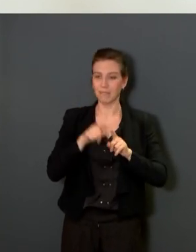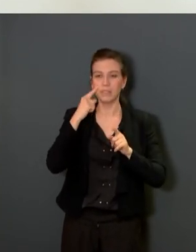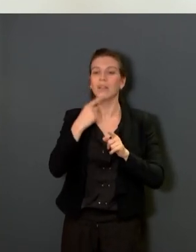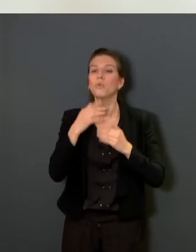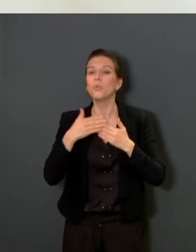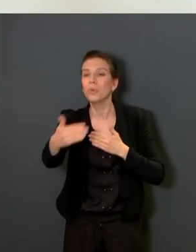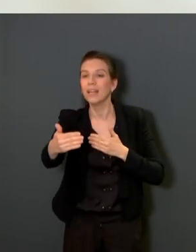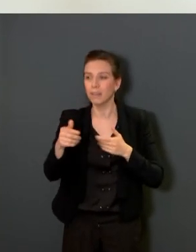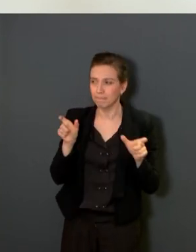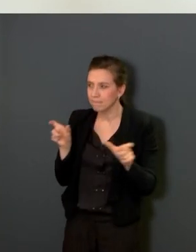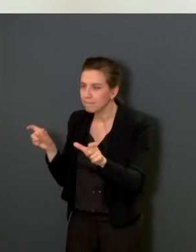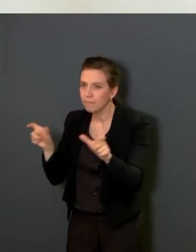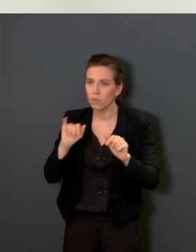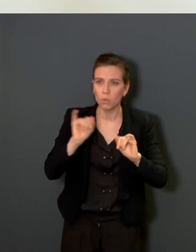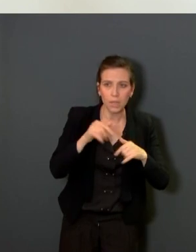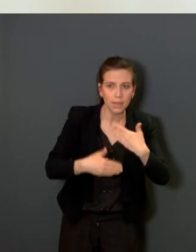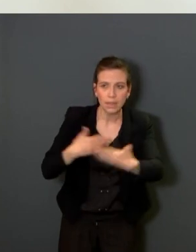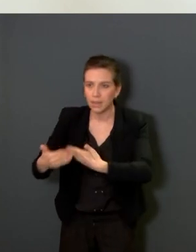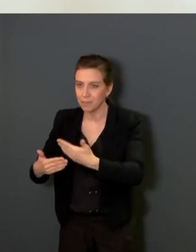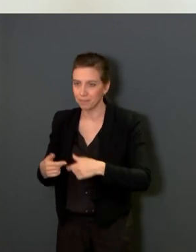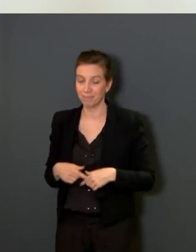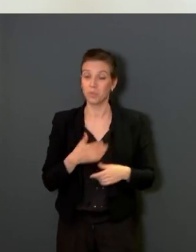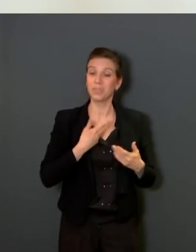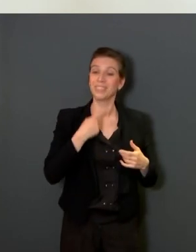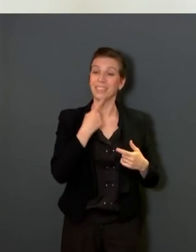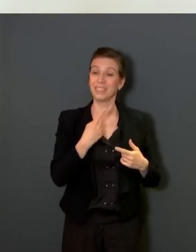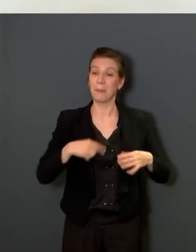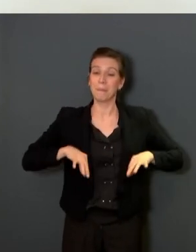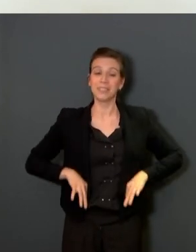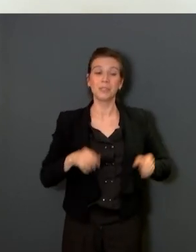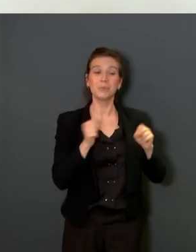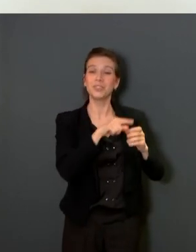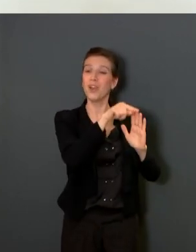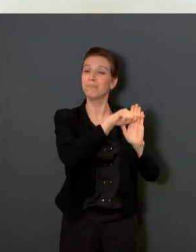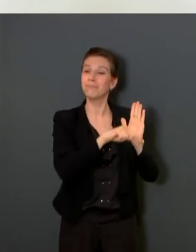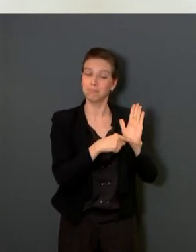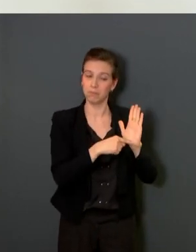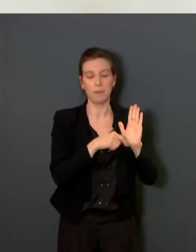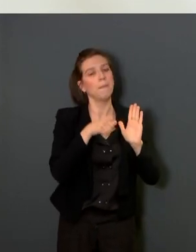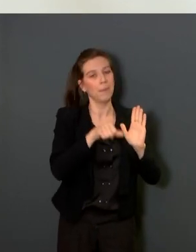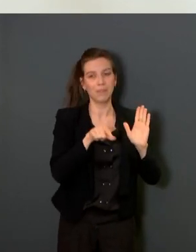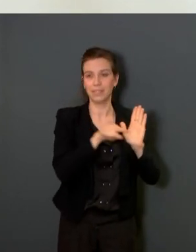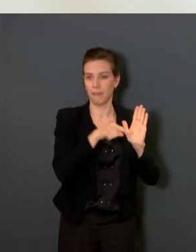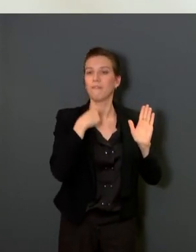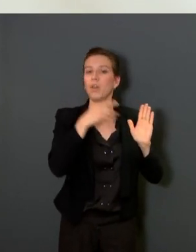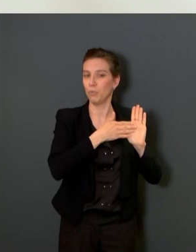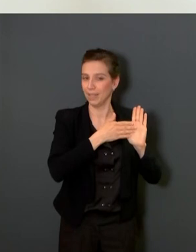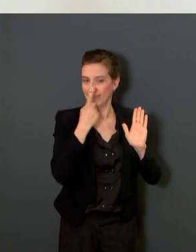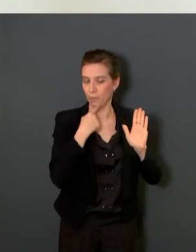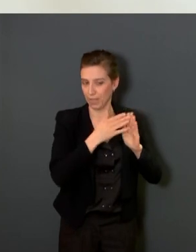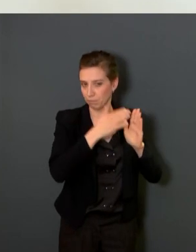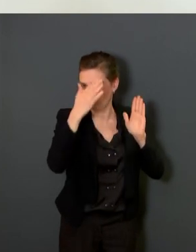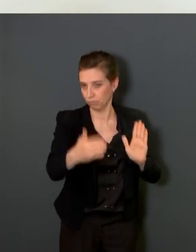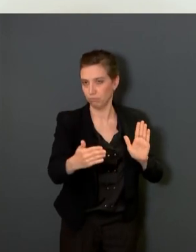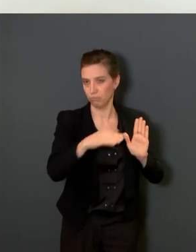Intussen blijft het huidige ministerieel besluit van kracht zoals het was. En we doen dit om